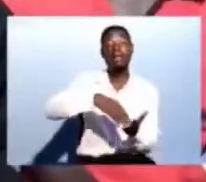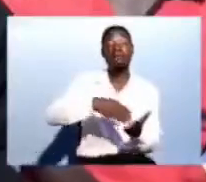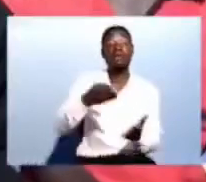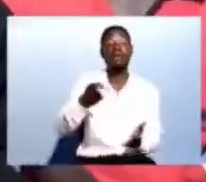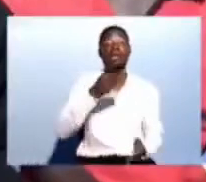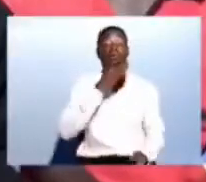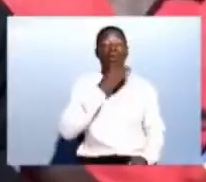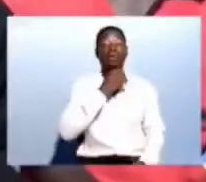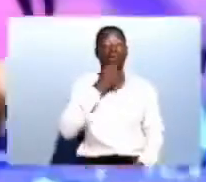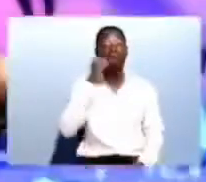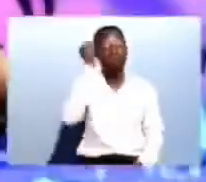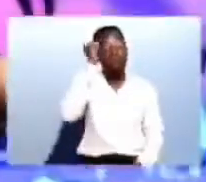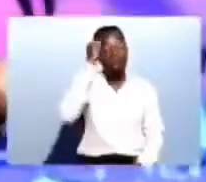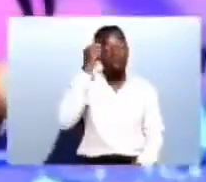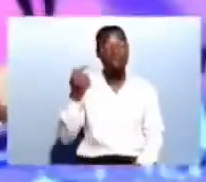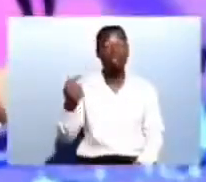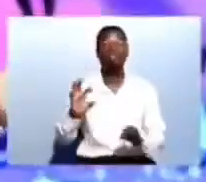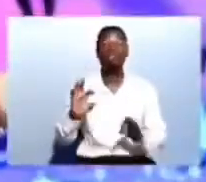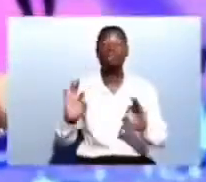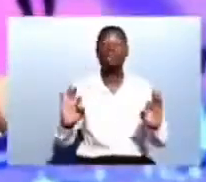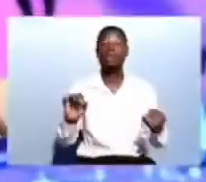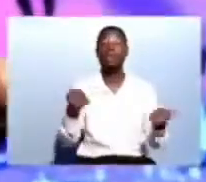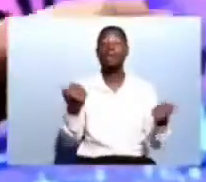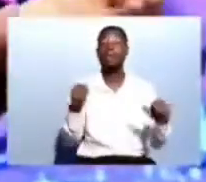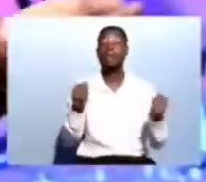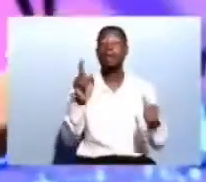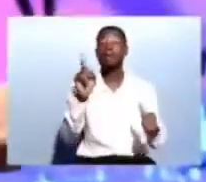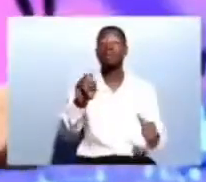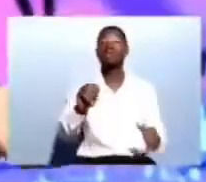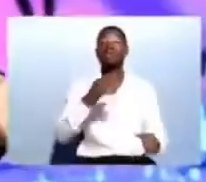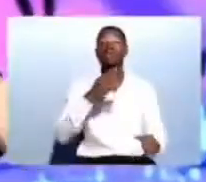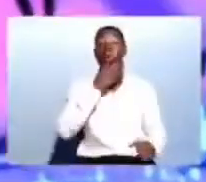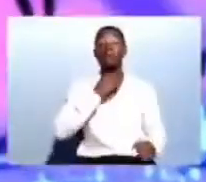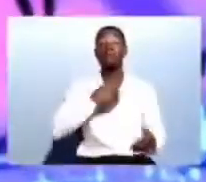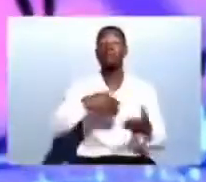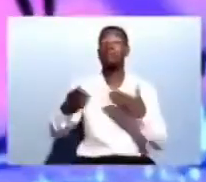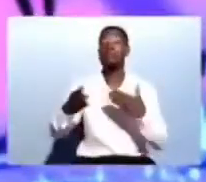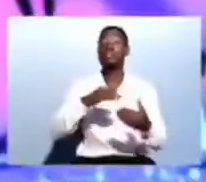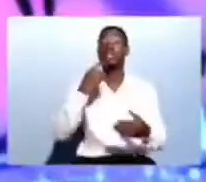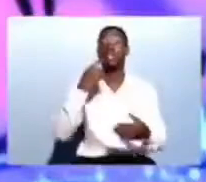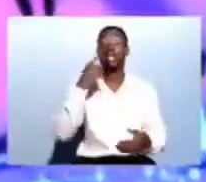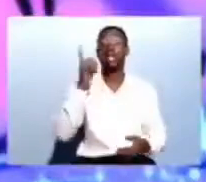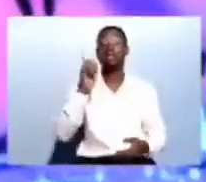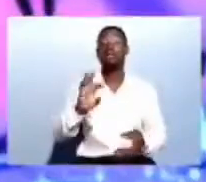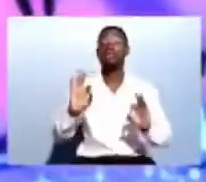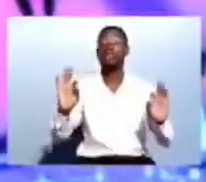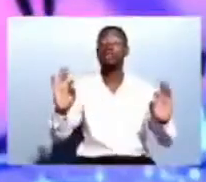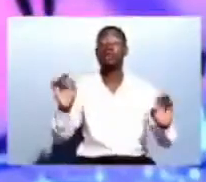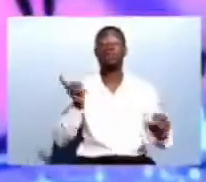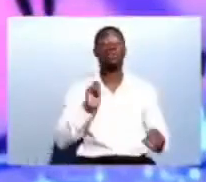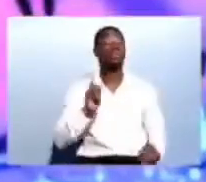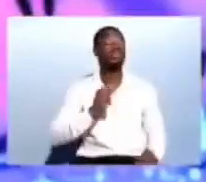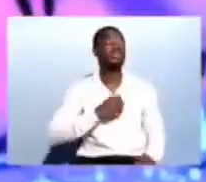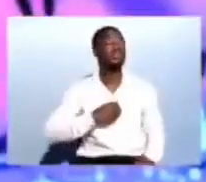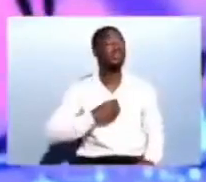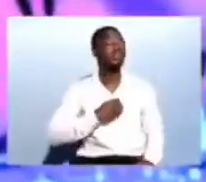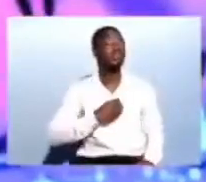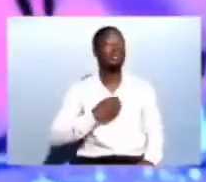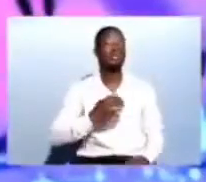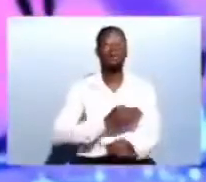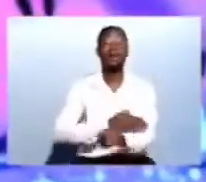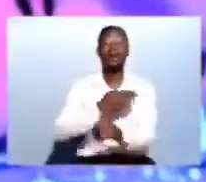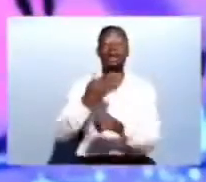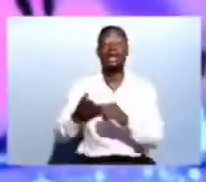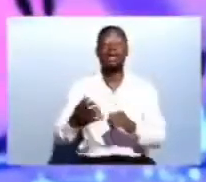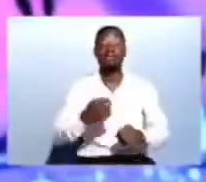waume, wanakumbuka tu mema. Bado una mumeo, mfanyie kila lililo jema ili usije kujuta baadaye.